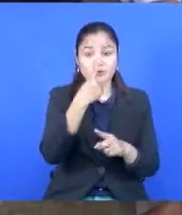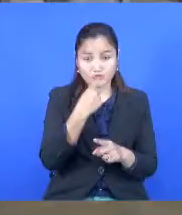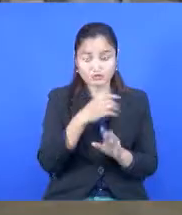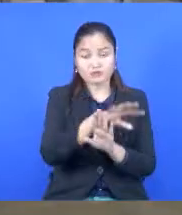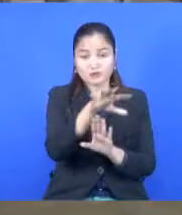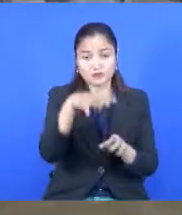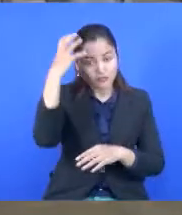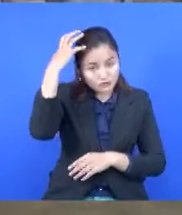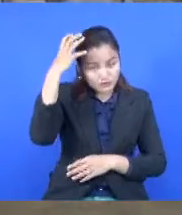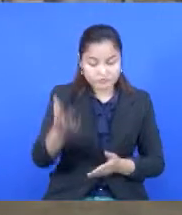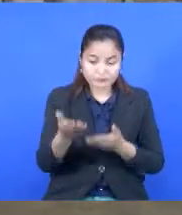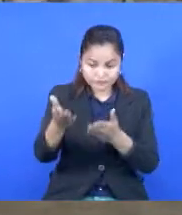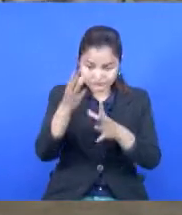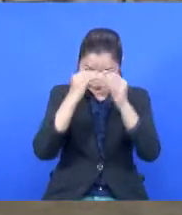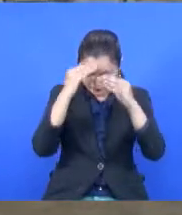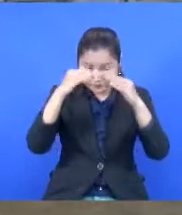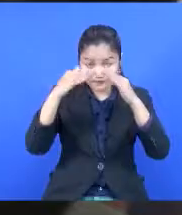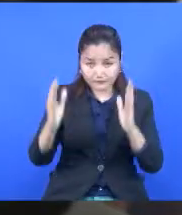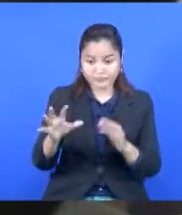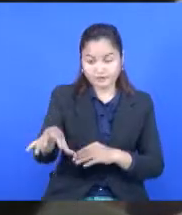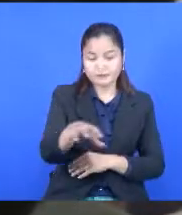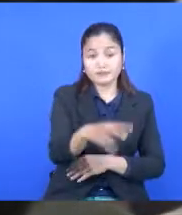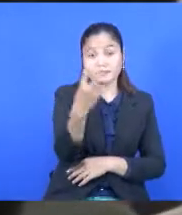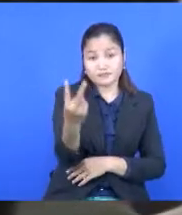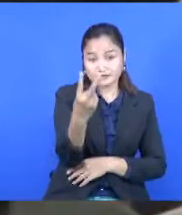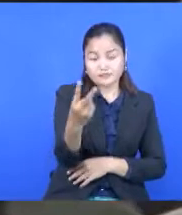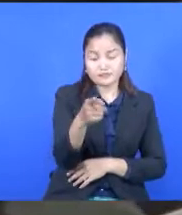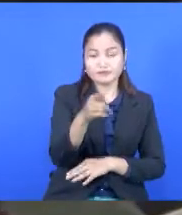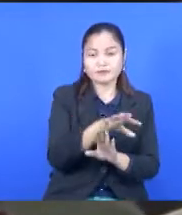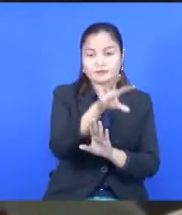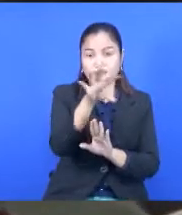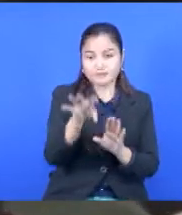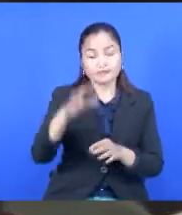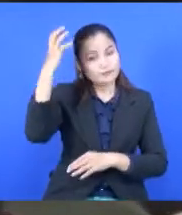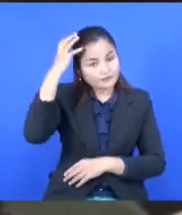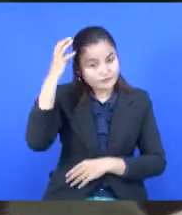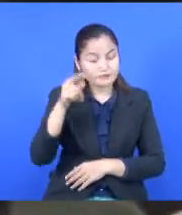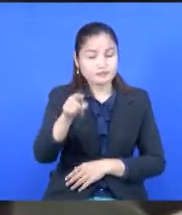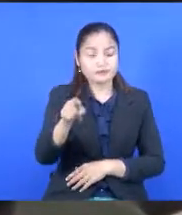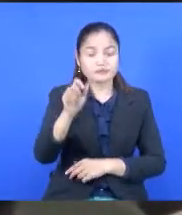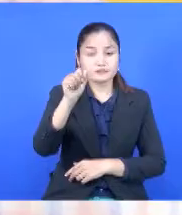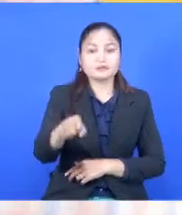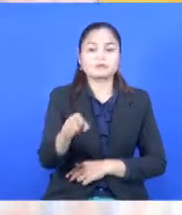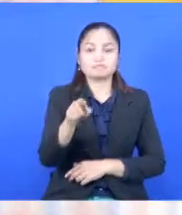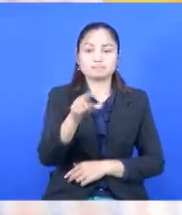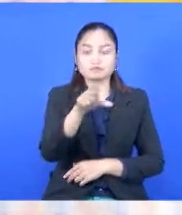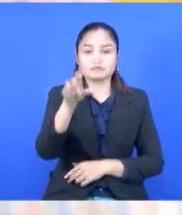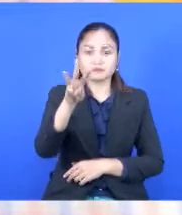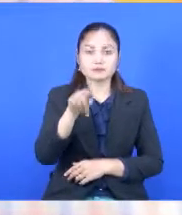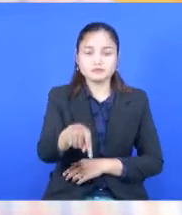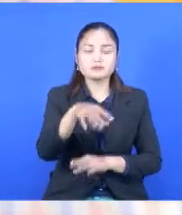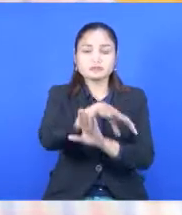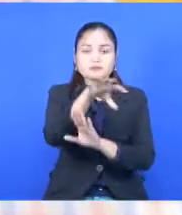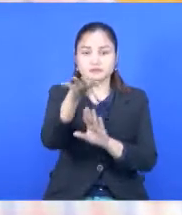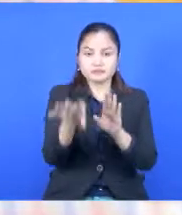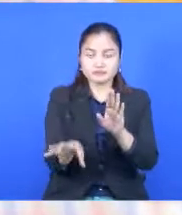សាលារៀនកោដៅចំនួន7កន្លែងនៅស្រុកចំនួន5គឺស្រុកកងមាសស្រុកកំពង់សៀមស្រុកព្រៃឈរ